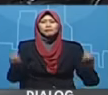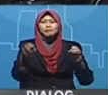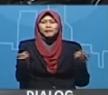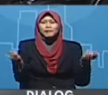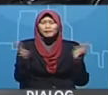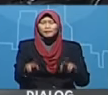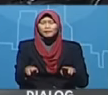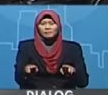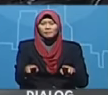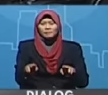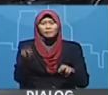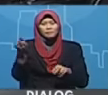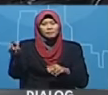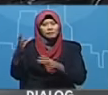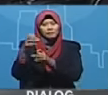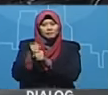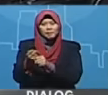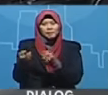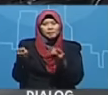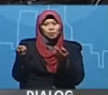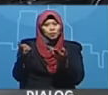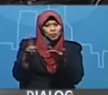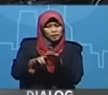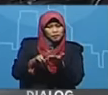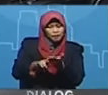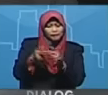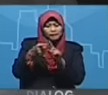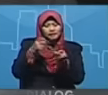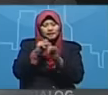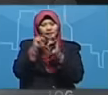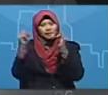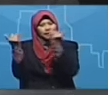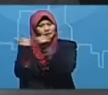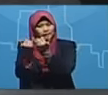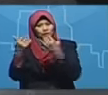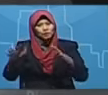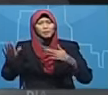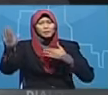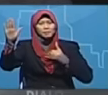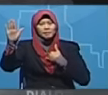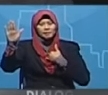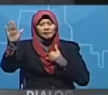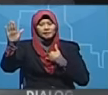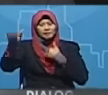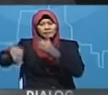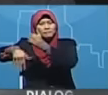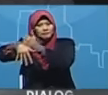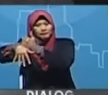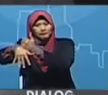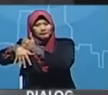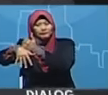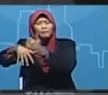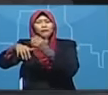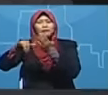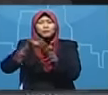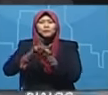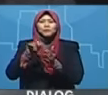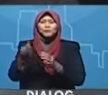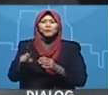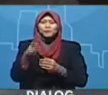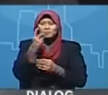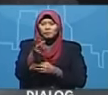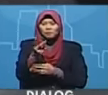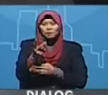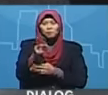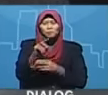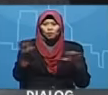Jadi mereka ini mendapatkan visa tu daripada syarikat-syarikat yang telah ada perjanjian tadi. Sebab itu kita nak melihat perkara ini mereka